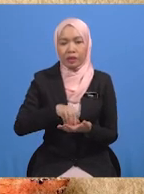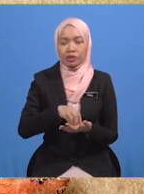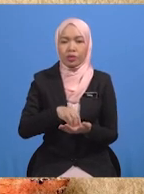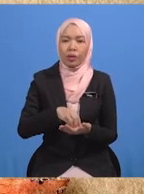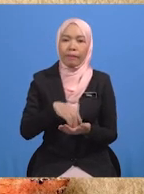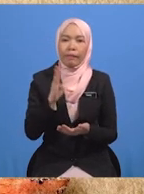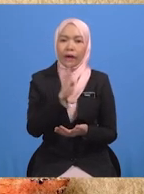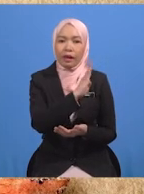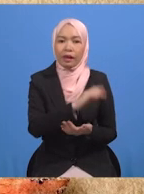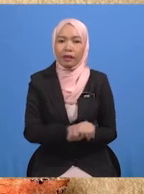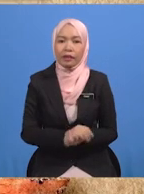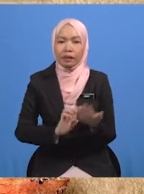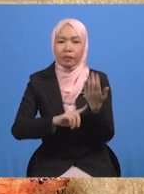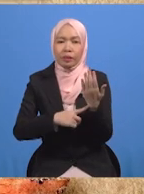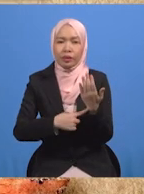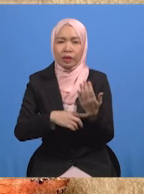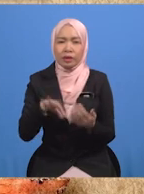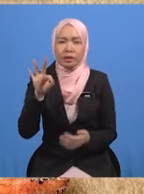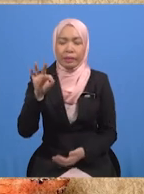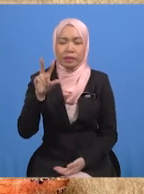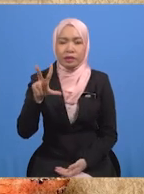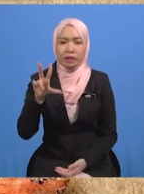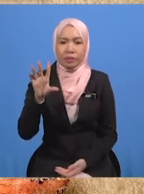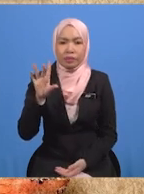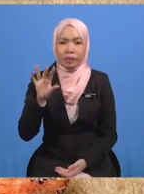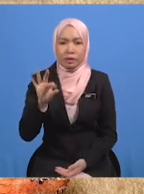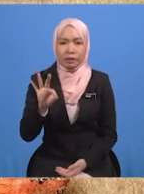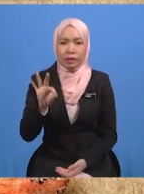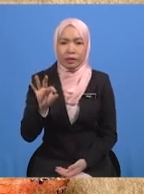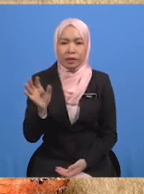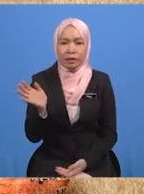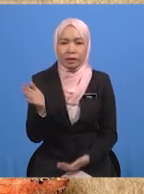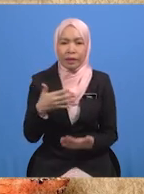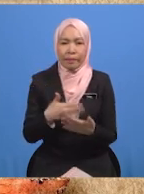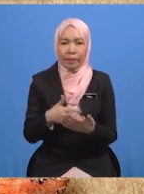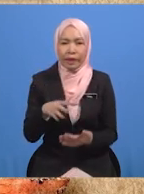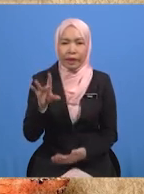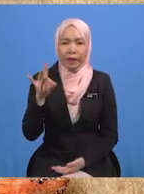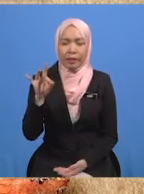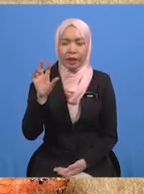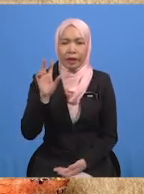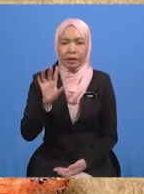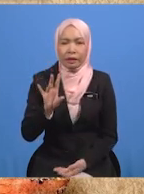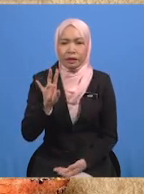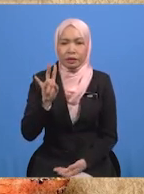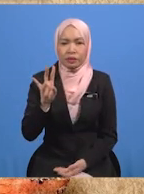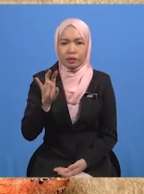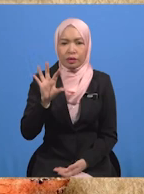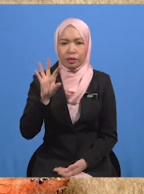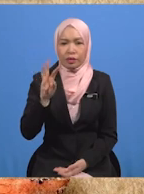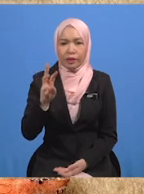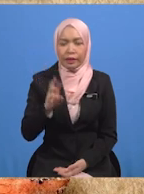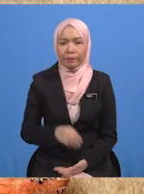Baiklah, apa itu Tanzimat? Ya, Tanzimat berasal daripada bahasa